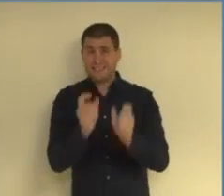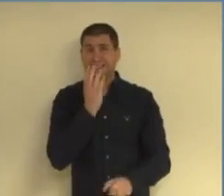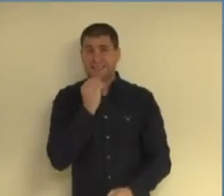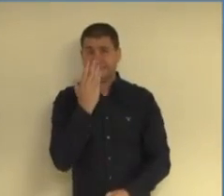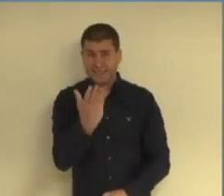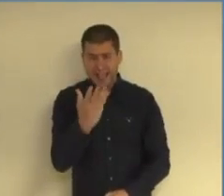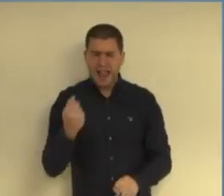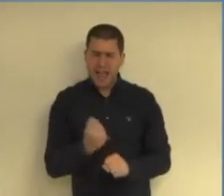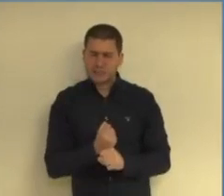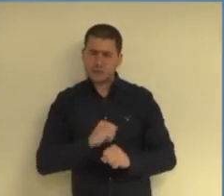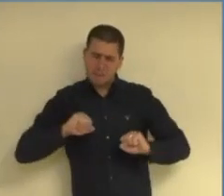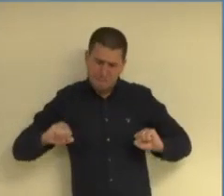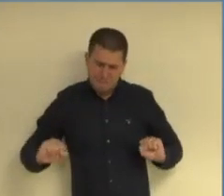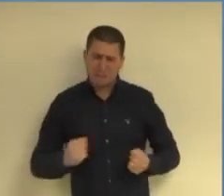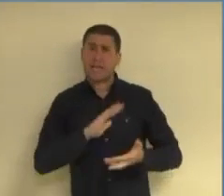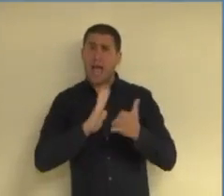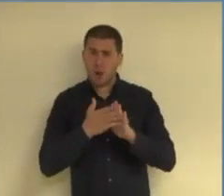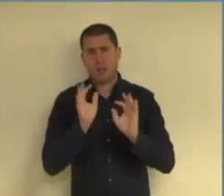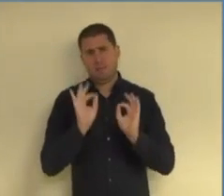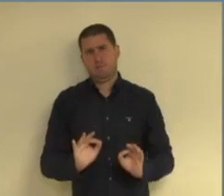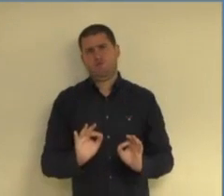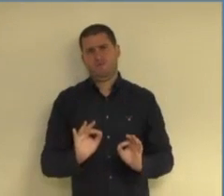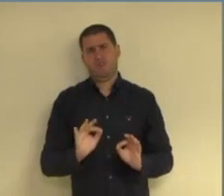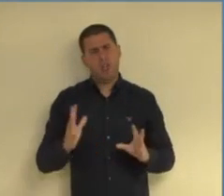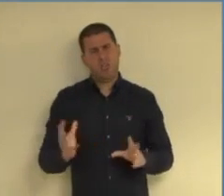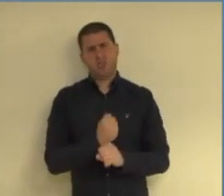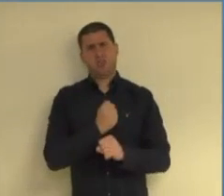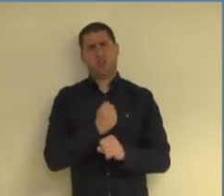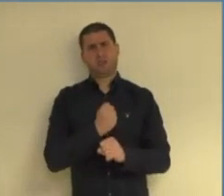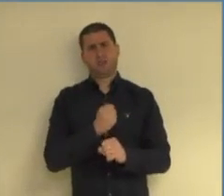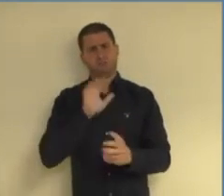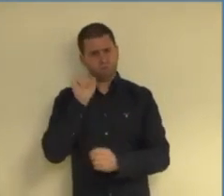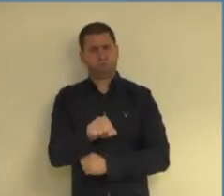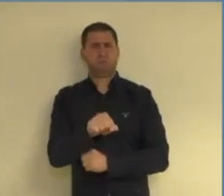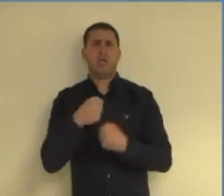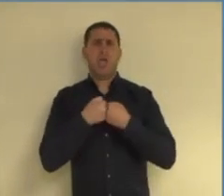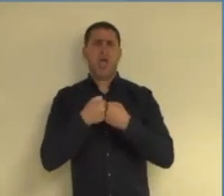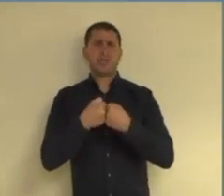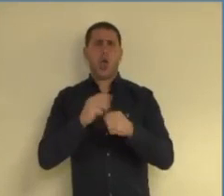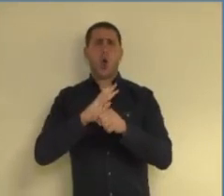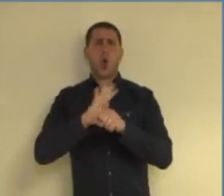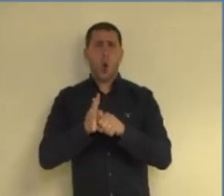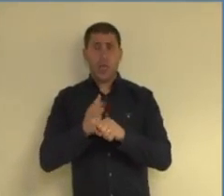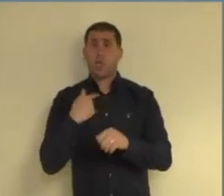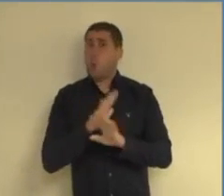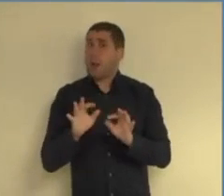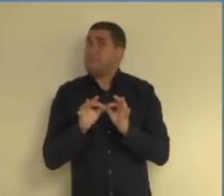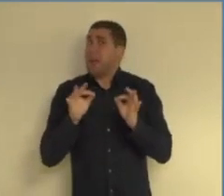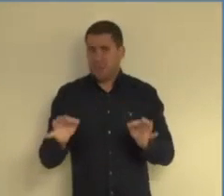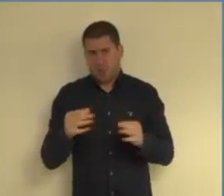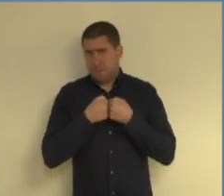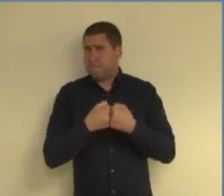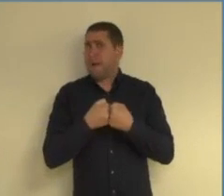ישראל, תעשו הכל כדי שנעמוד בהצלחה באתגר הקורונה. אנחנו רק בתחילת